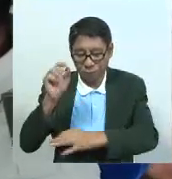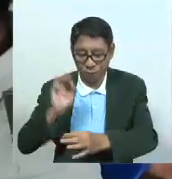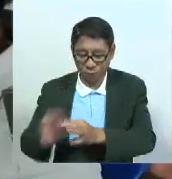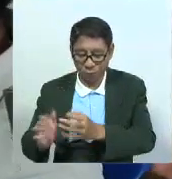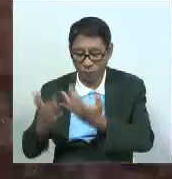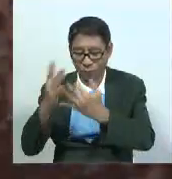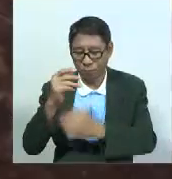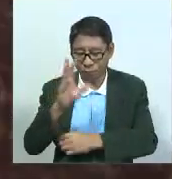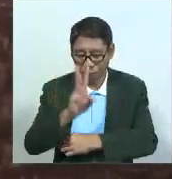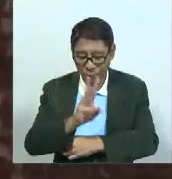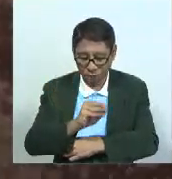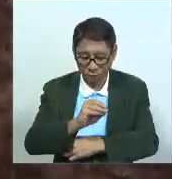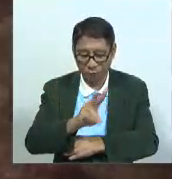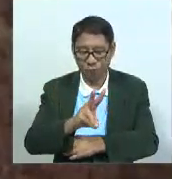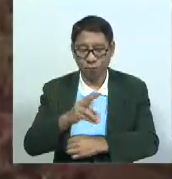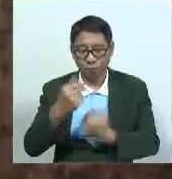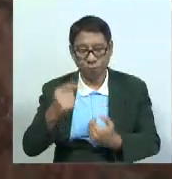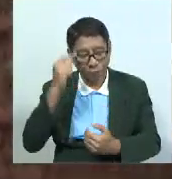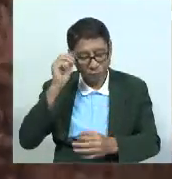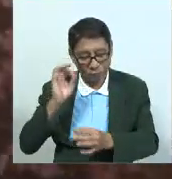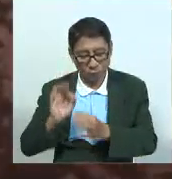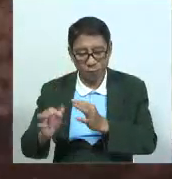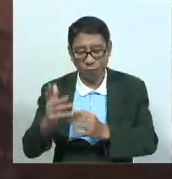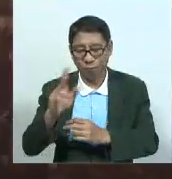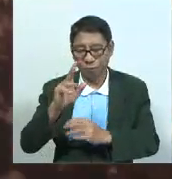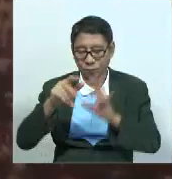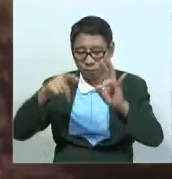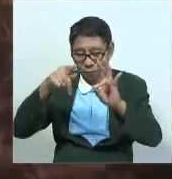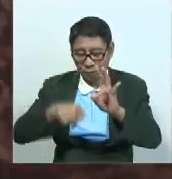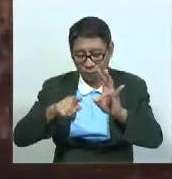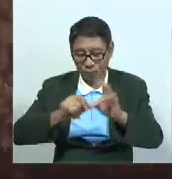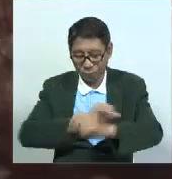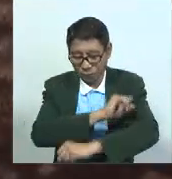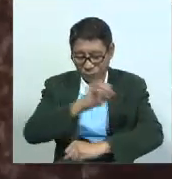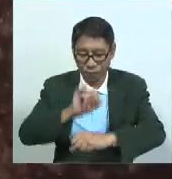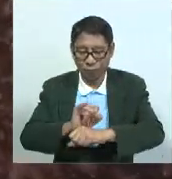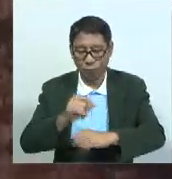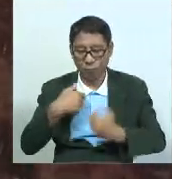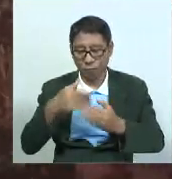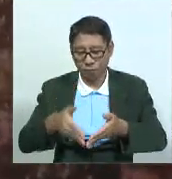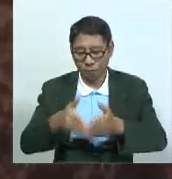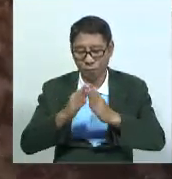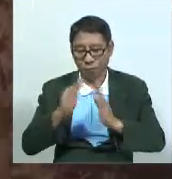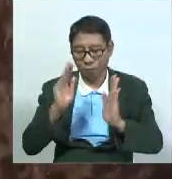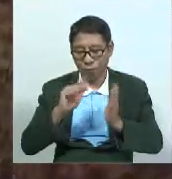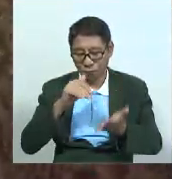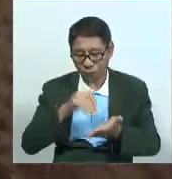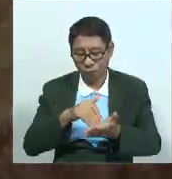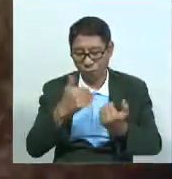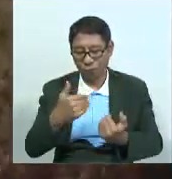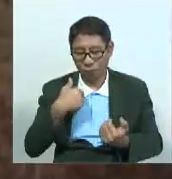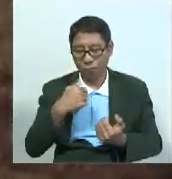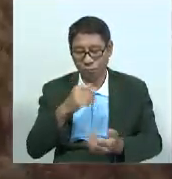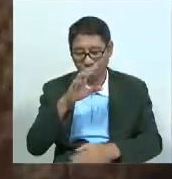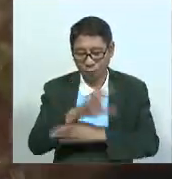ปี2562เบื้องต้นคาดว่าถูกไฟไหม้กว่า 7,000 ไร่ครับนอกจากนี้จะมีการจัดตั้งศูนย์ปฏิบัติการร่วมพิทักษ์ป่